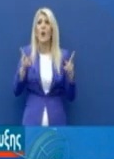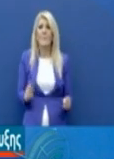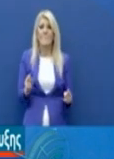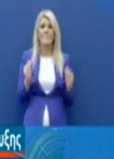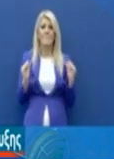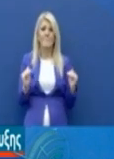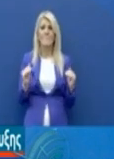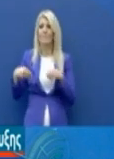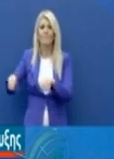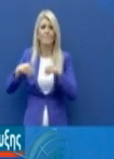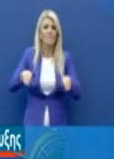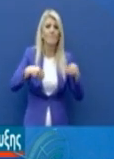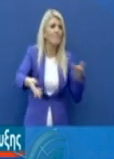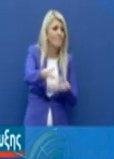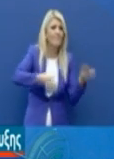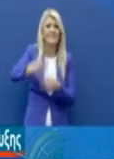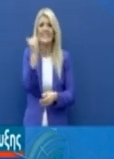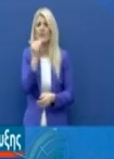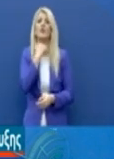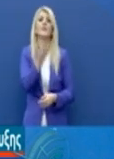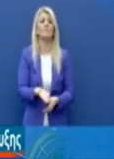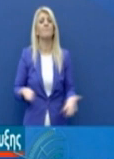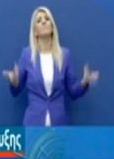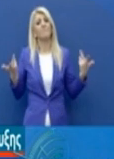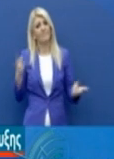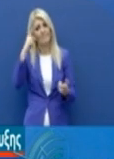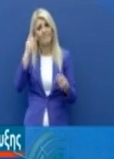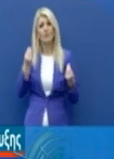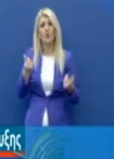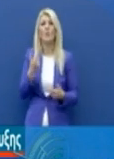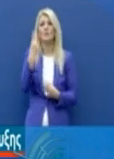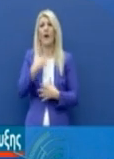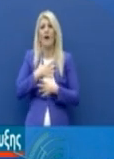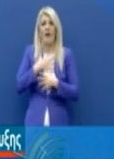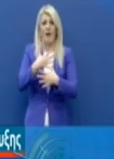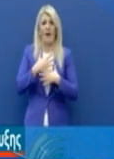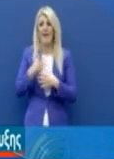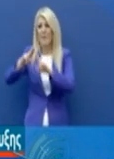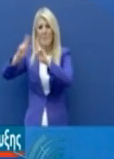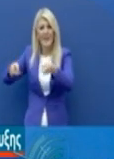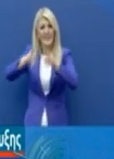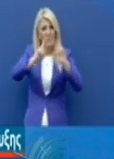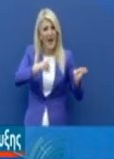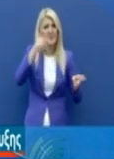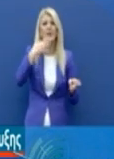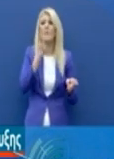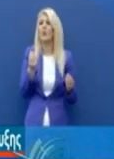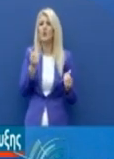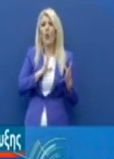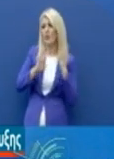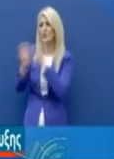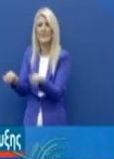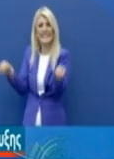στα καταστήματα και σε εμπορικές επιχειρήσεις μία έστω μερική διέξοδο για να ισοφαρίσουν τις τεράστιες